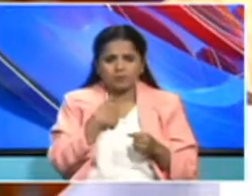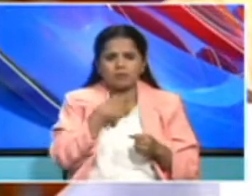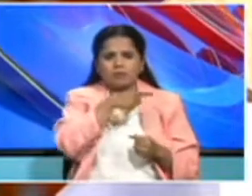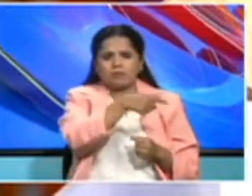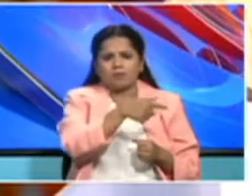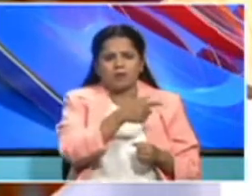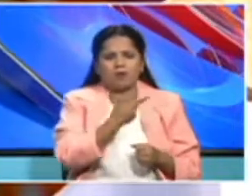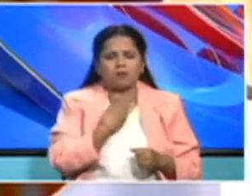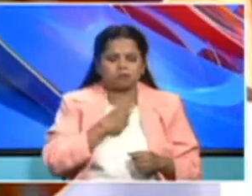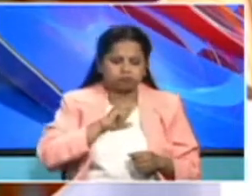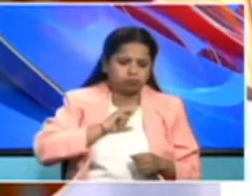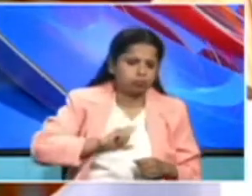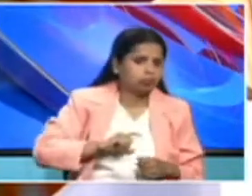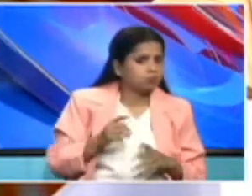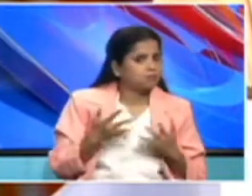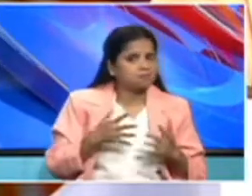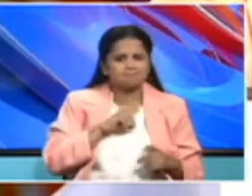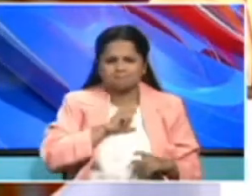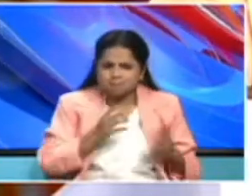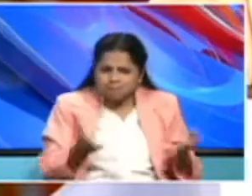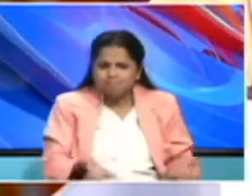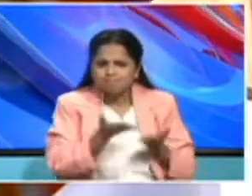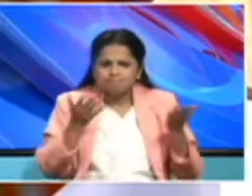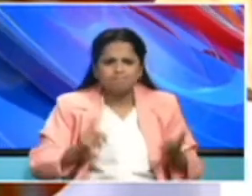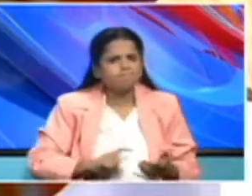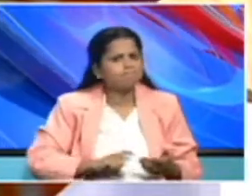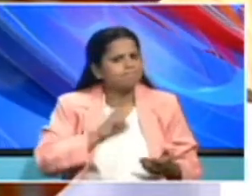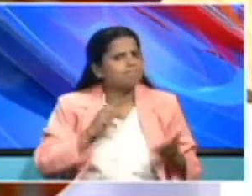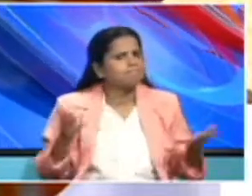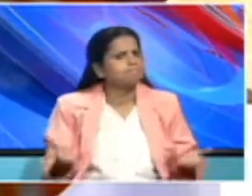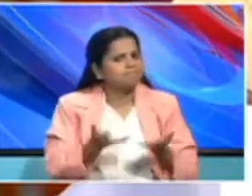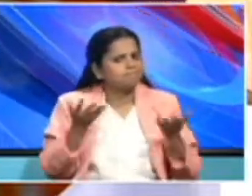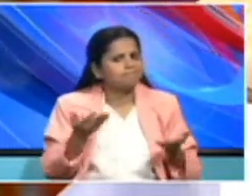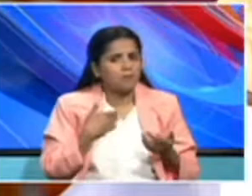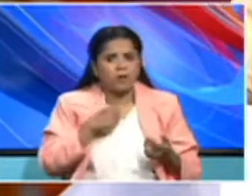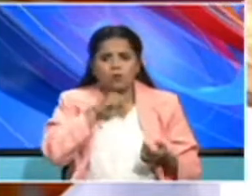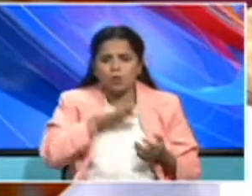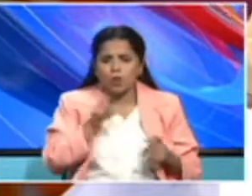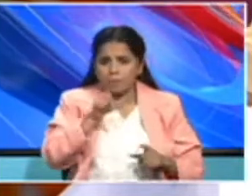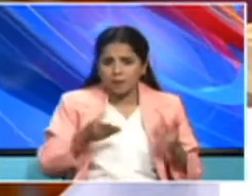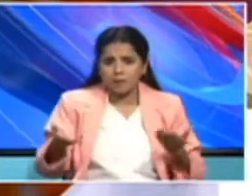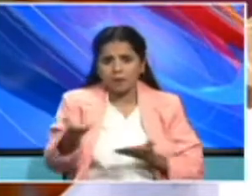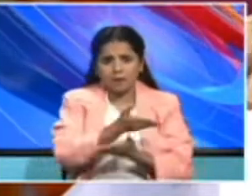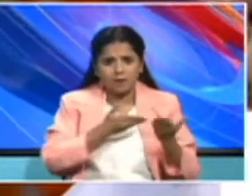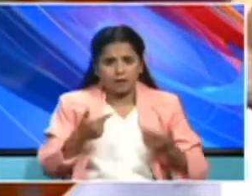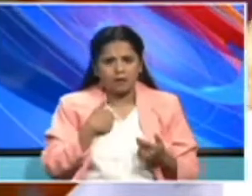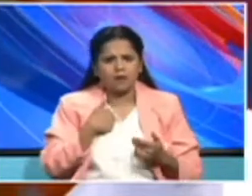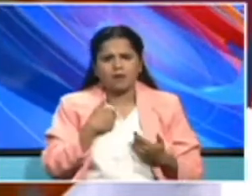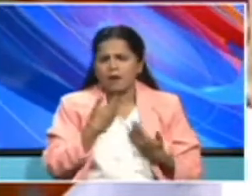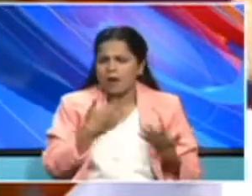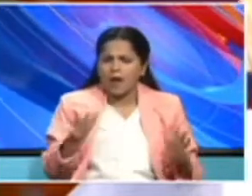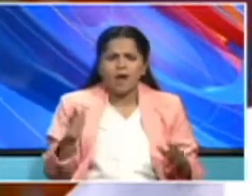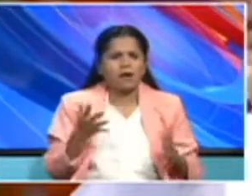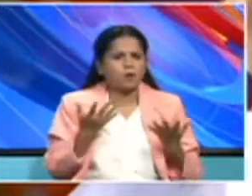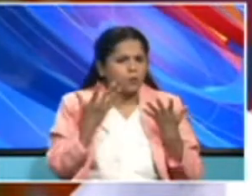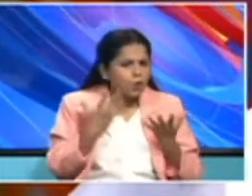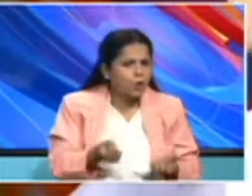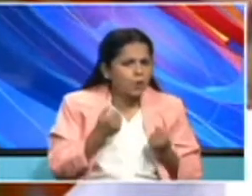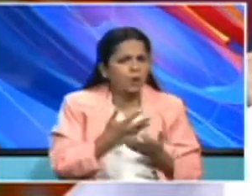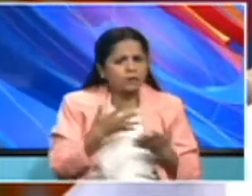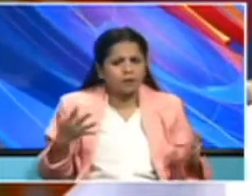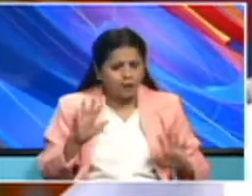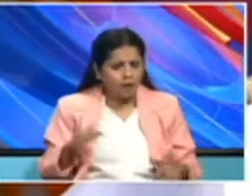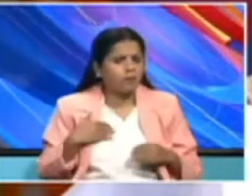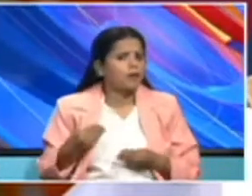मनोबल कम नहीं होने दिया। हमने हमारे युवाओं को हर जरूरी संसाधन